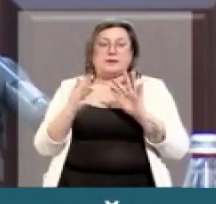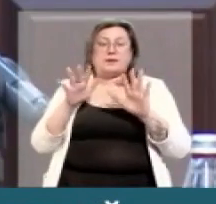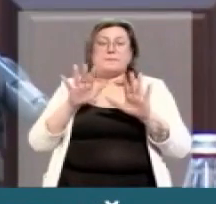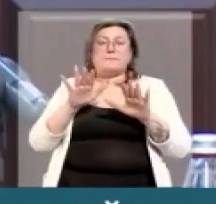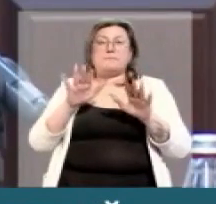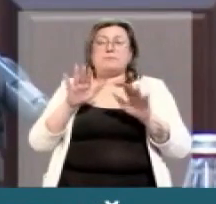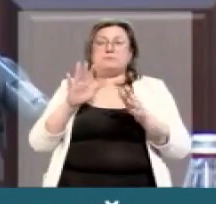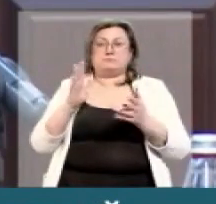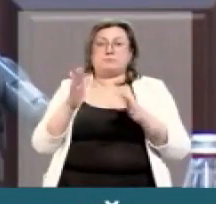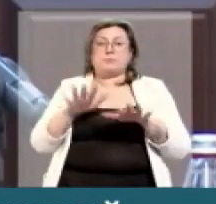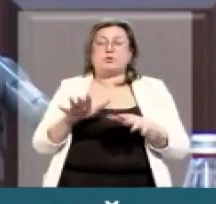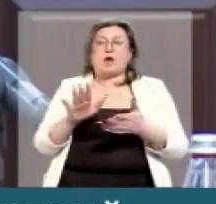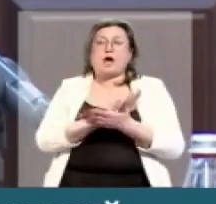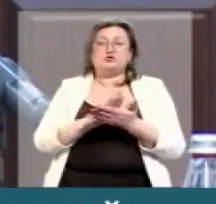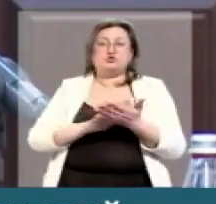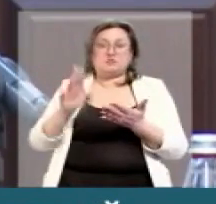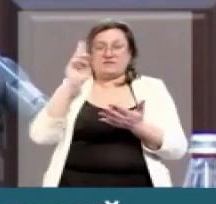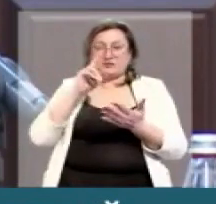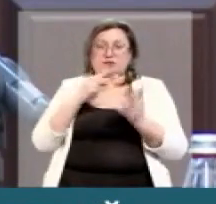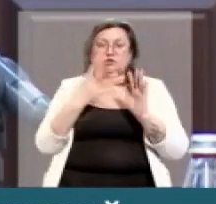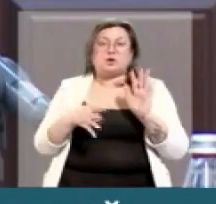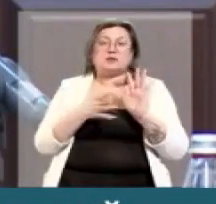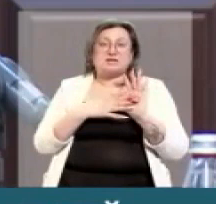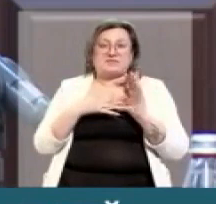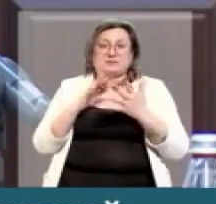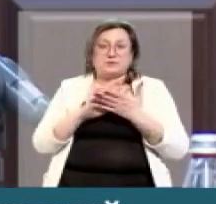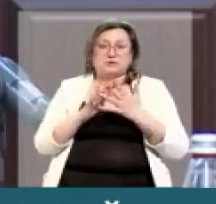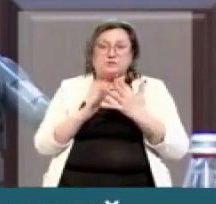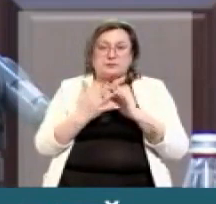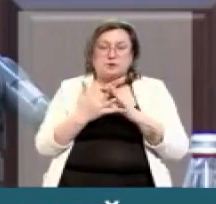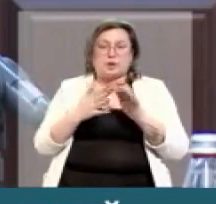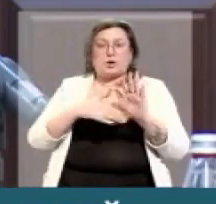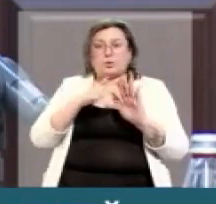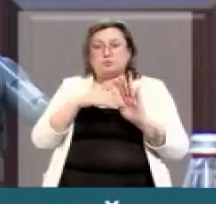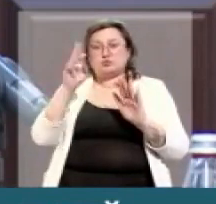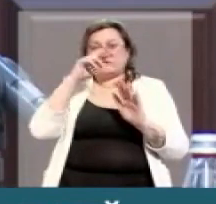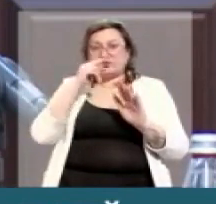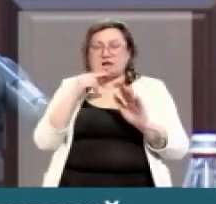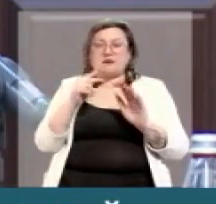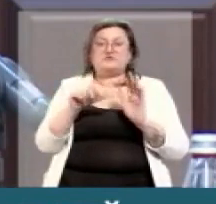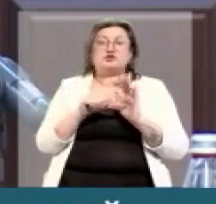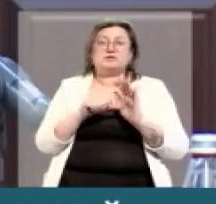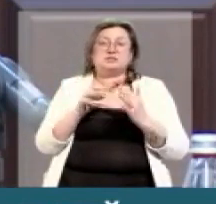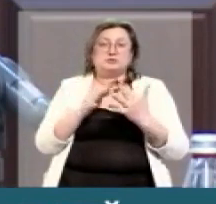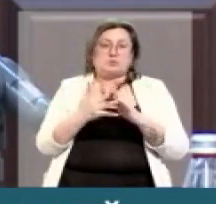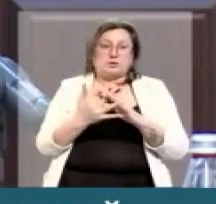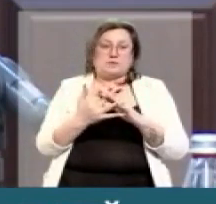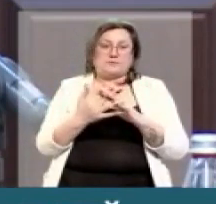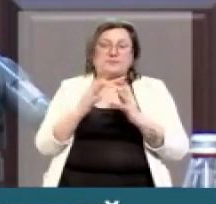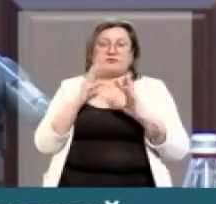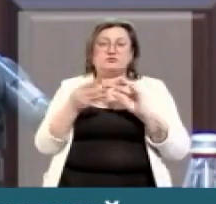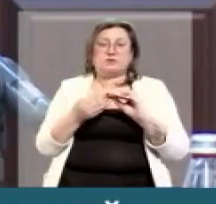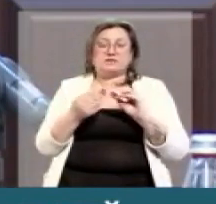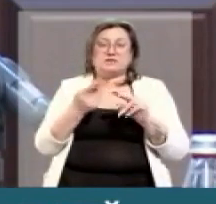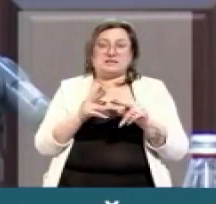Пунктами очистки воды 49 сел. Улучшить водоснабжение в 6 селах. В